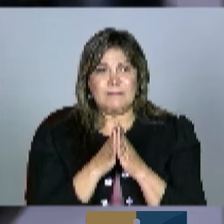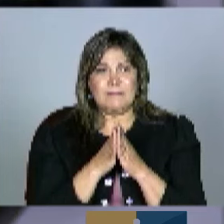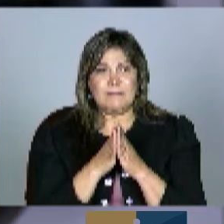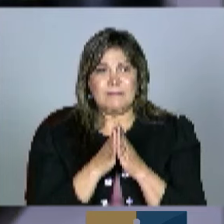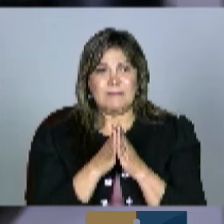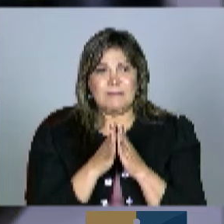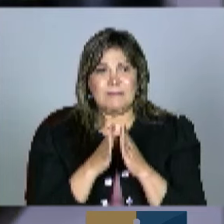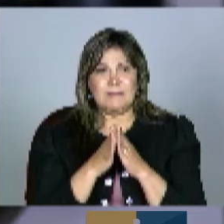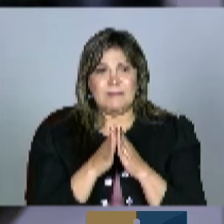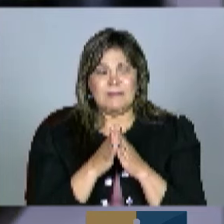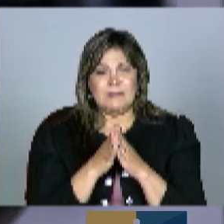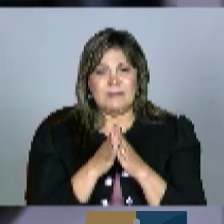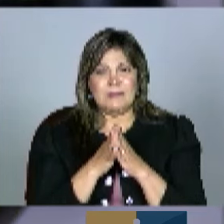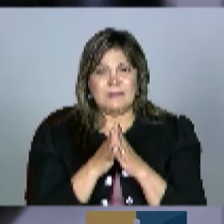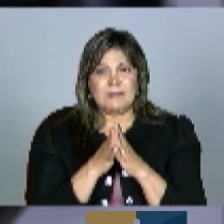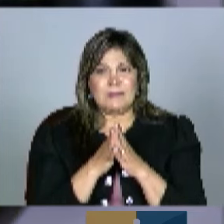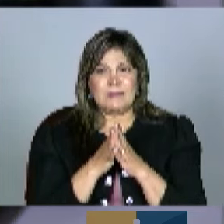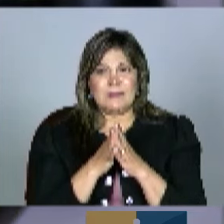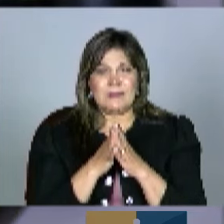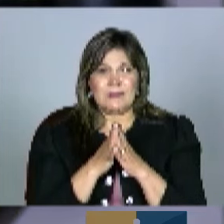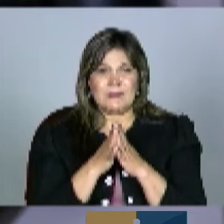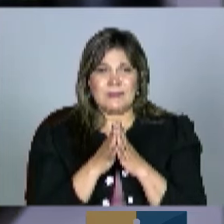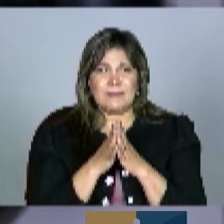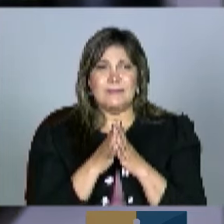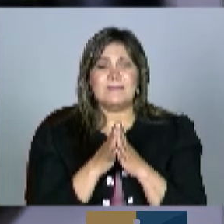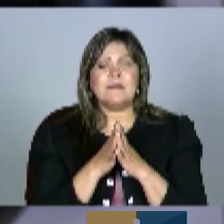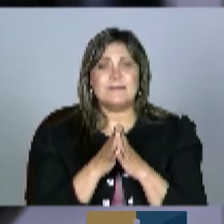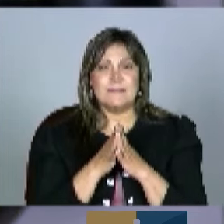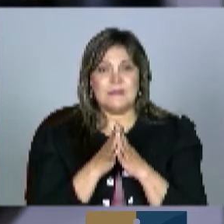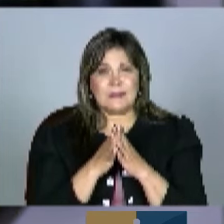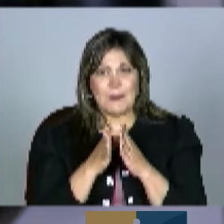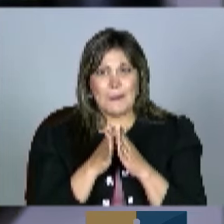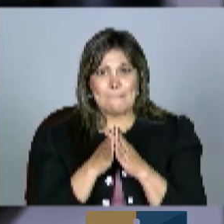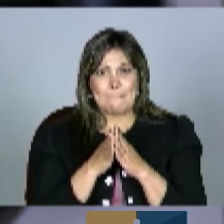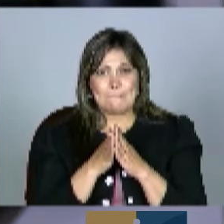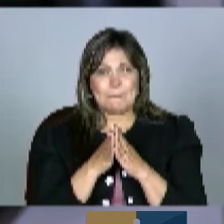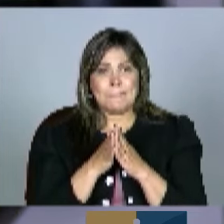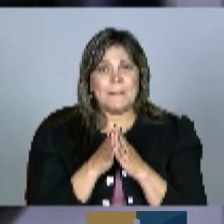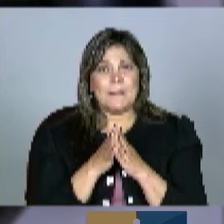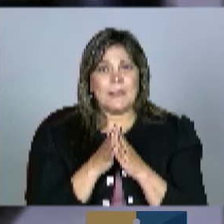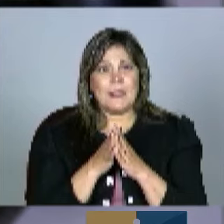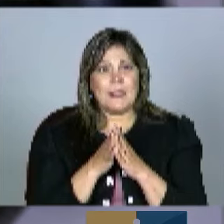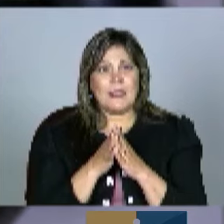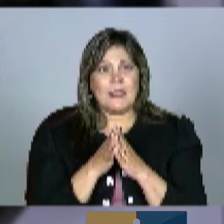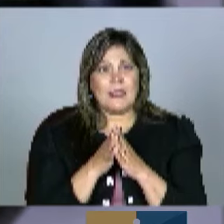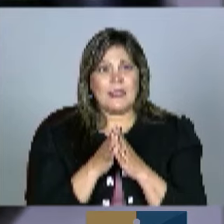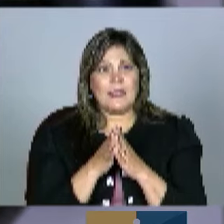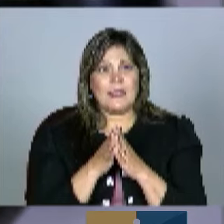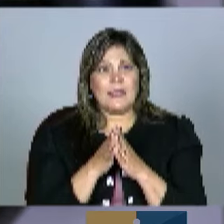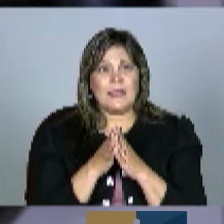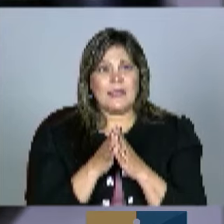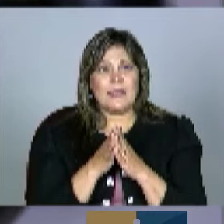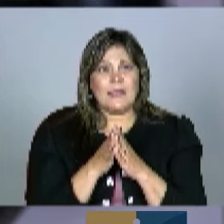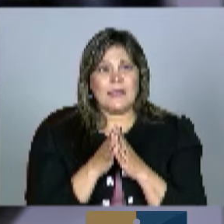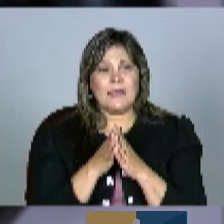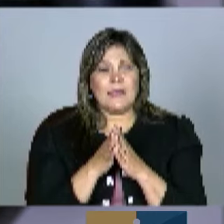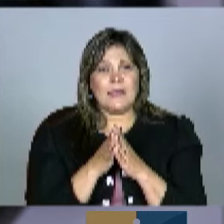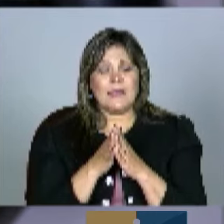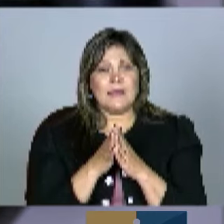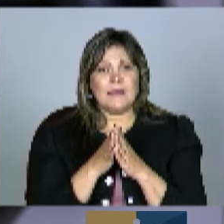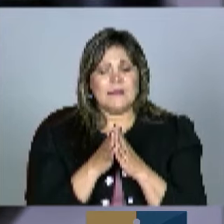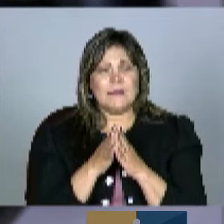سؤالك ايه يا فندم حضرتك معانا على الهوا ايوه معك اتفضل يا فندم مع حضرتك سؤالك ايه يا استاذ